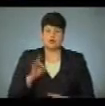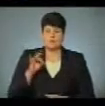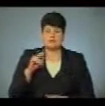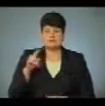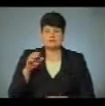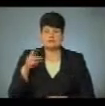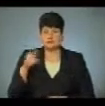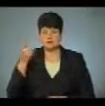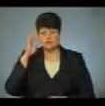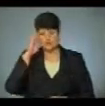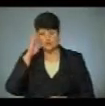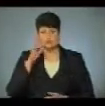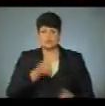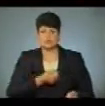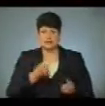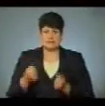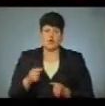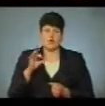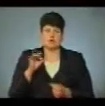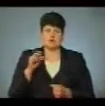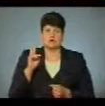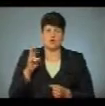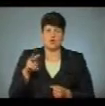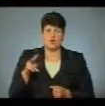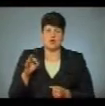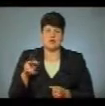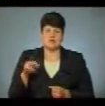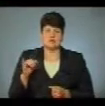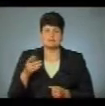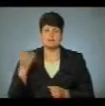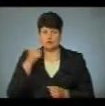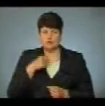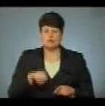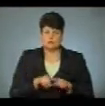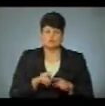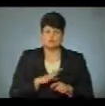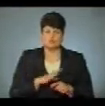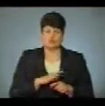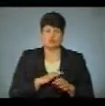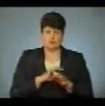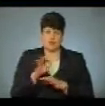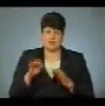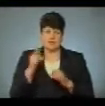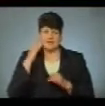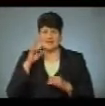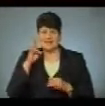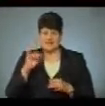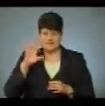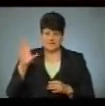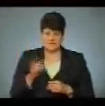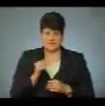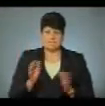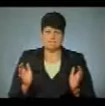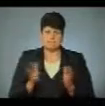один із чоловіків, які нестимуть Олександру Колісник нагору. Торік він також долучався до проекту «Мрія на всіх». Більшість з нас –